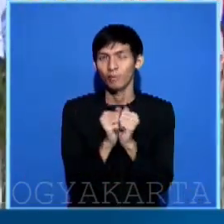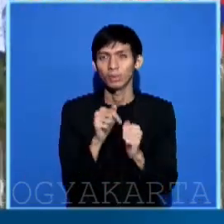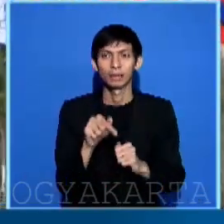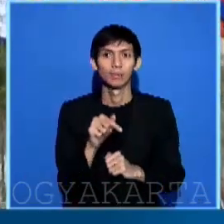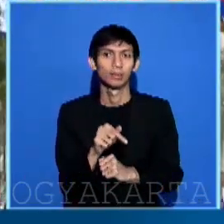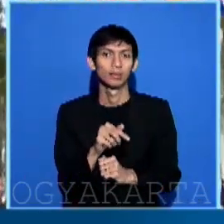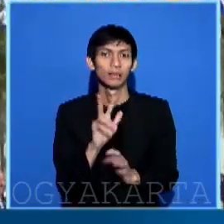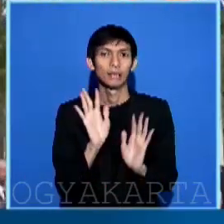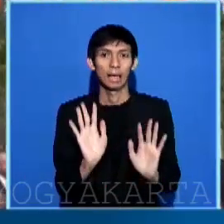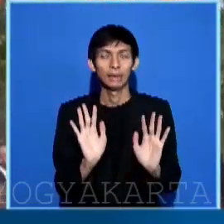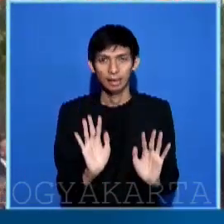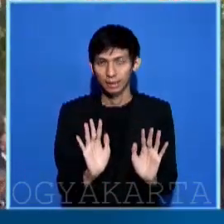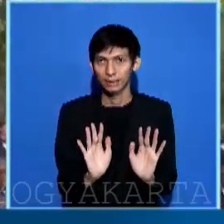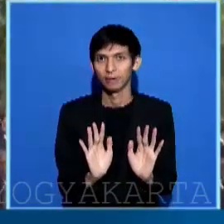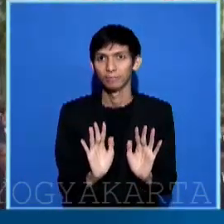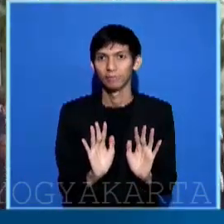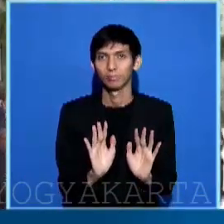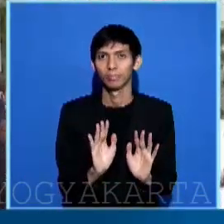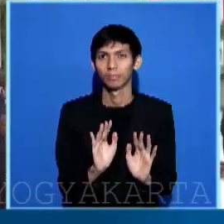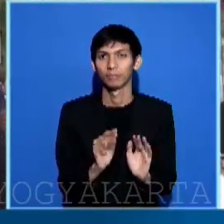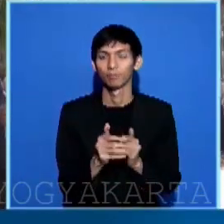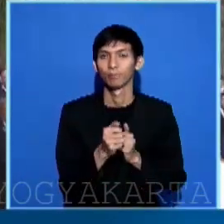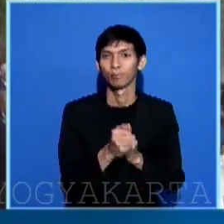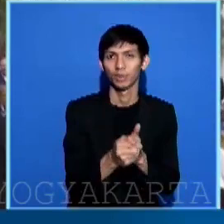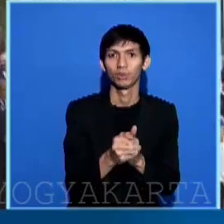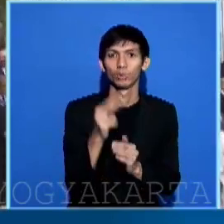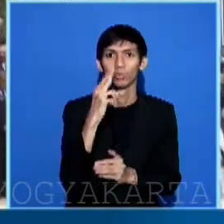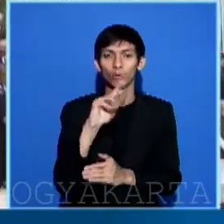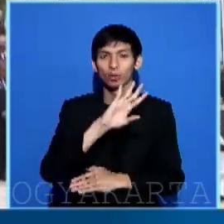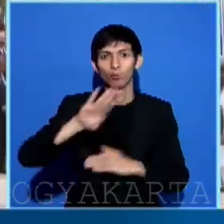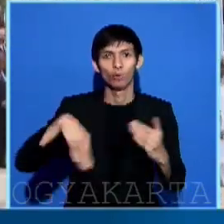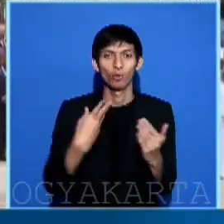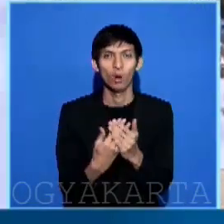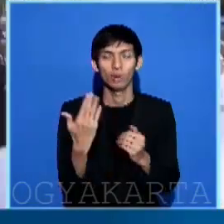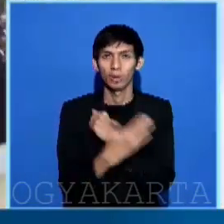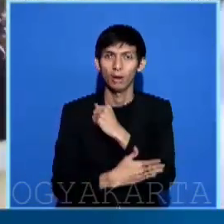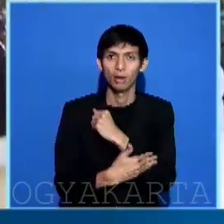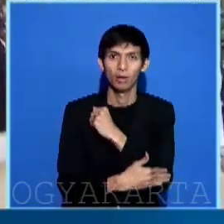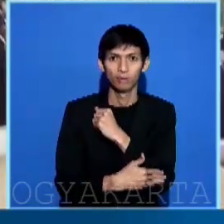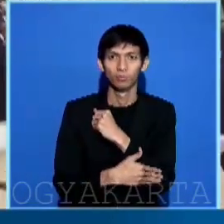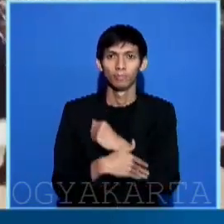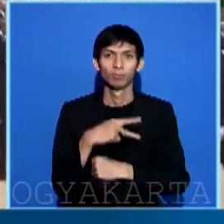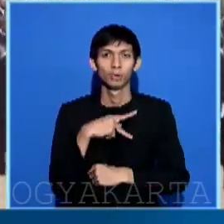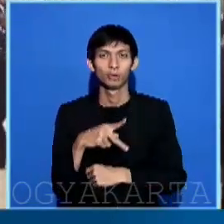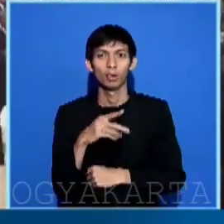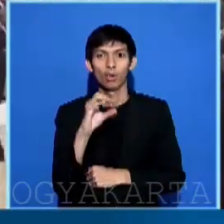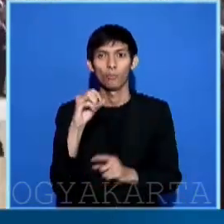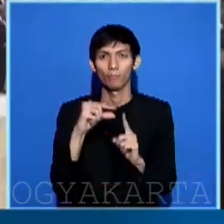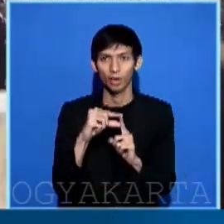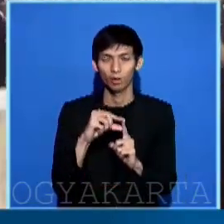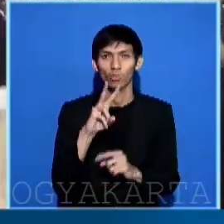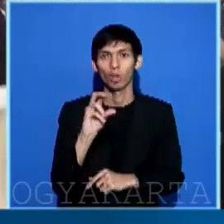nantinya akan ee menjadi e panduan bagi seluruh negara-negara peserta kop 28 untuk patuh pada